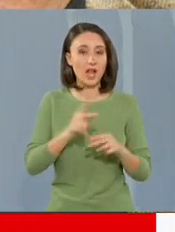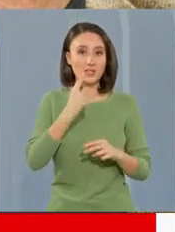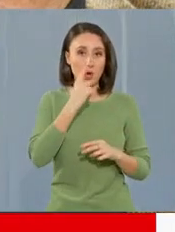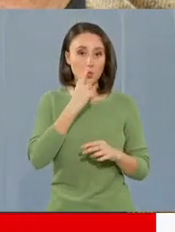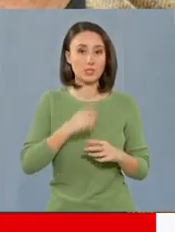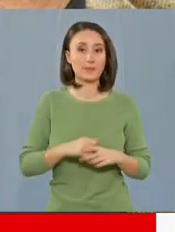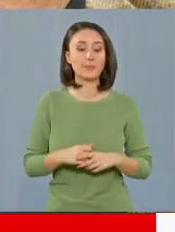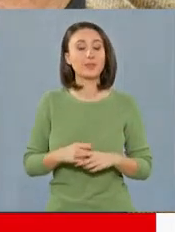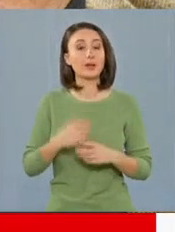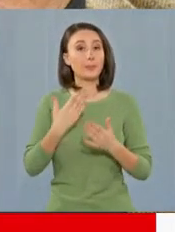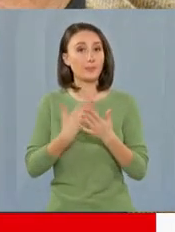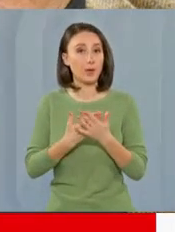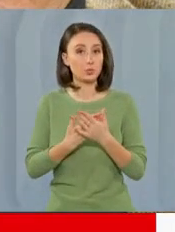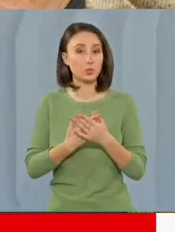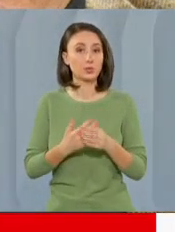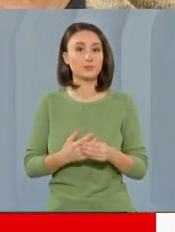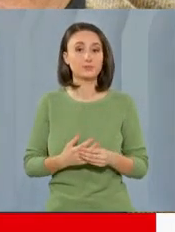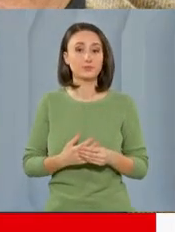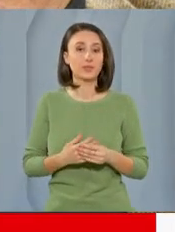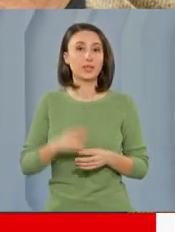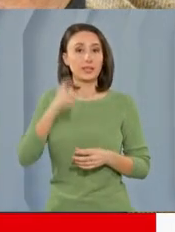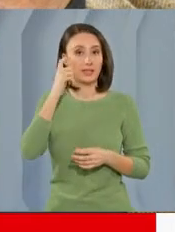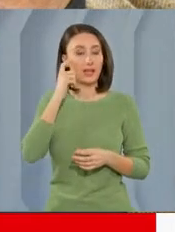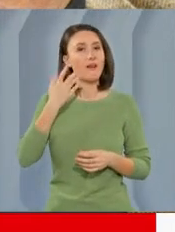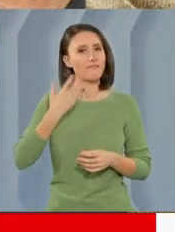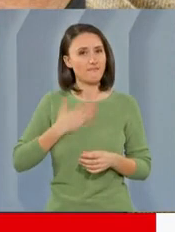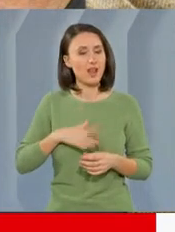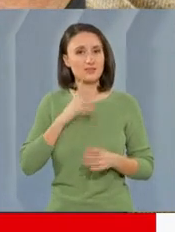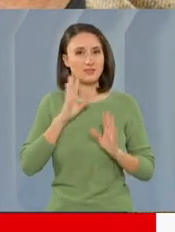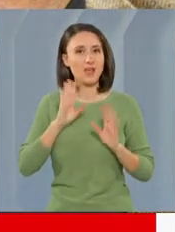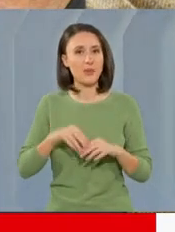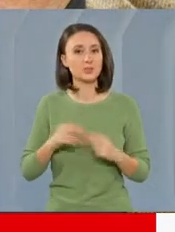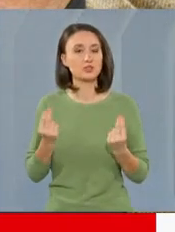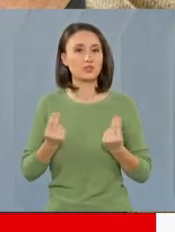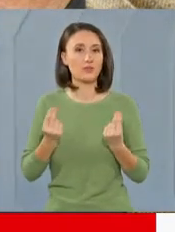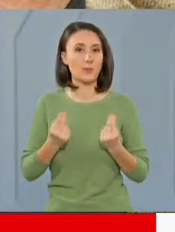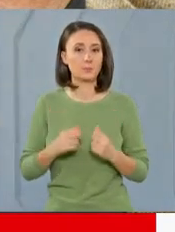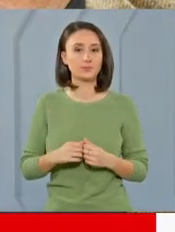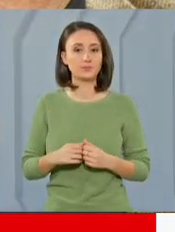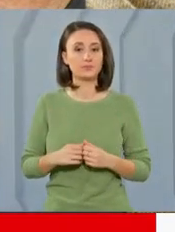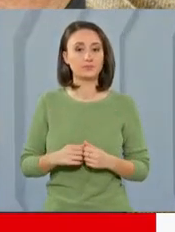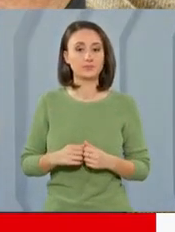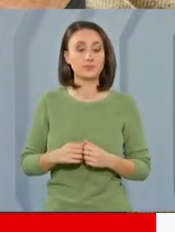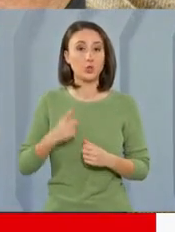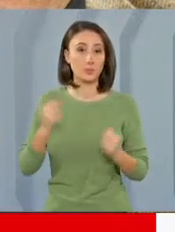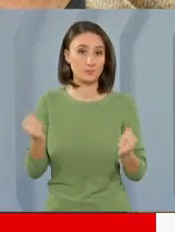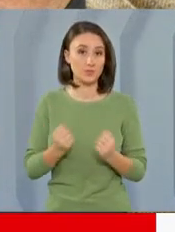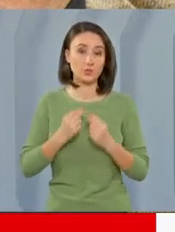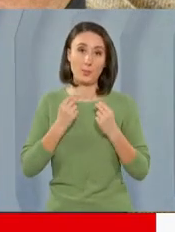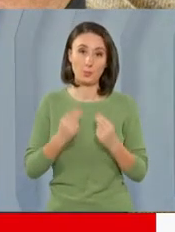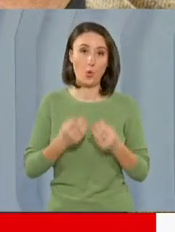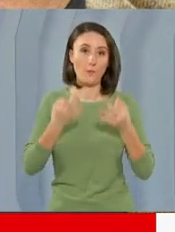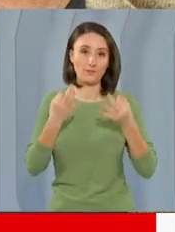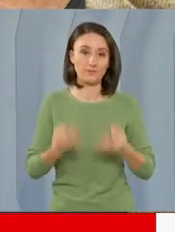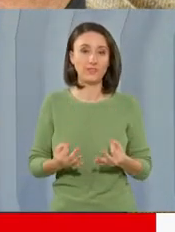Rusă, în contextul în care China vrea să aibă și un... o misiune de bune